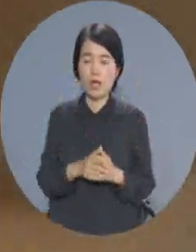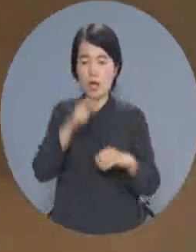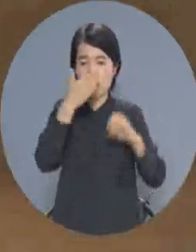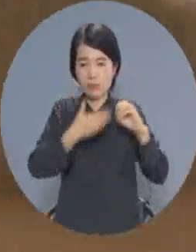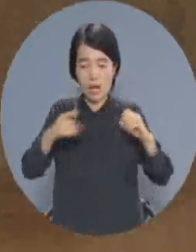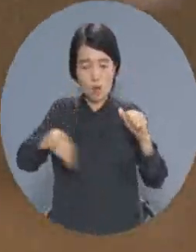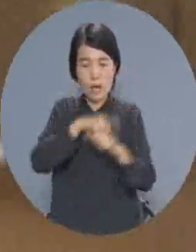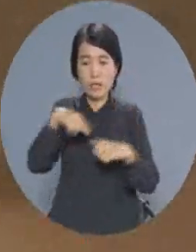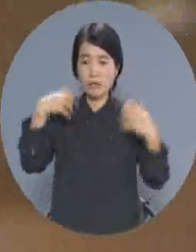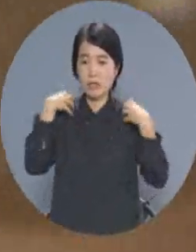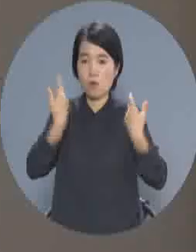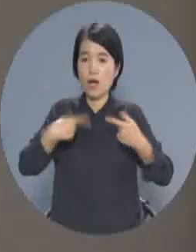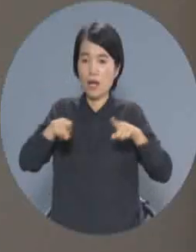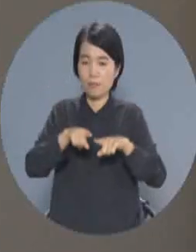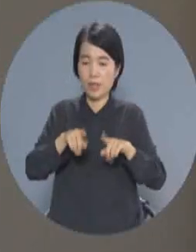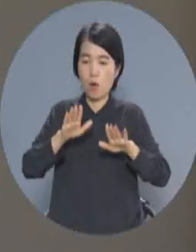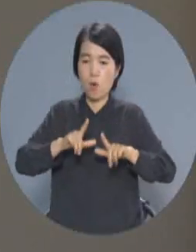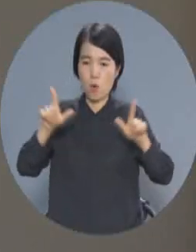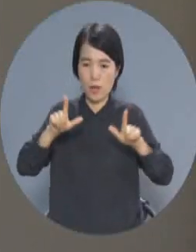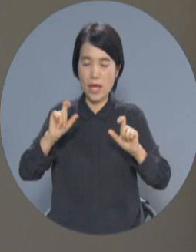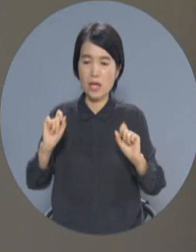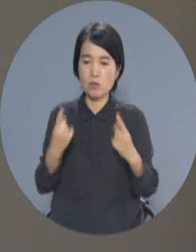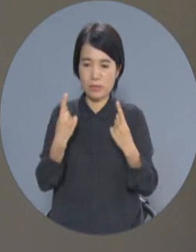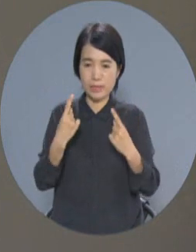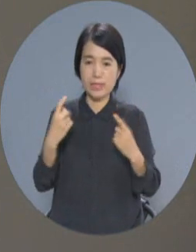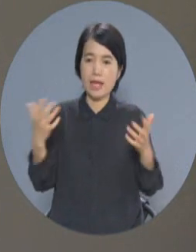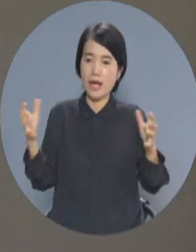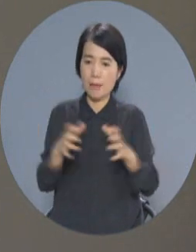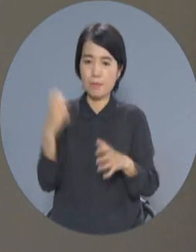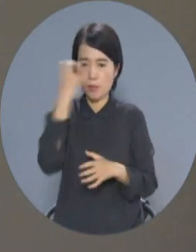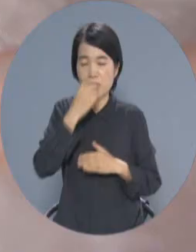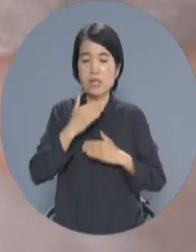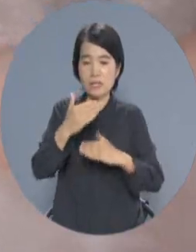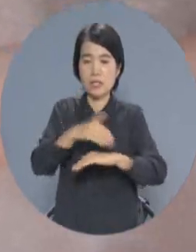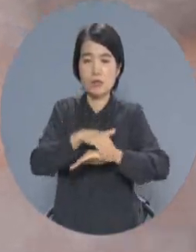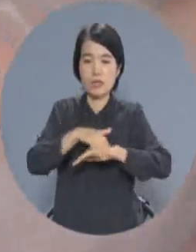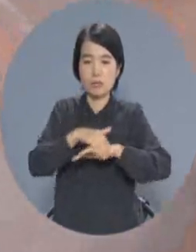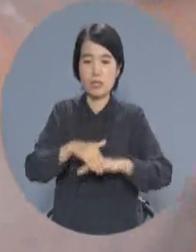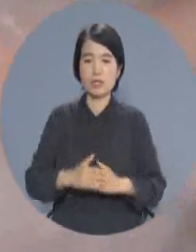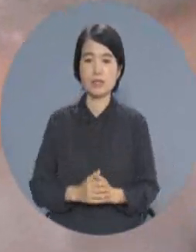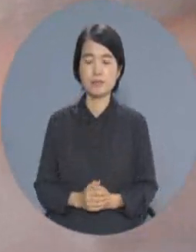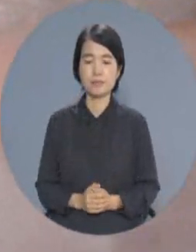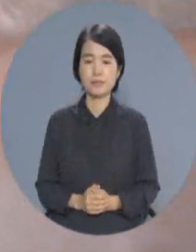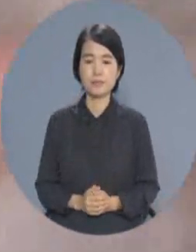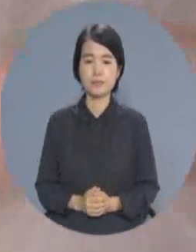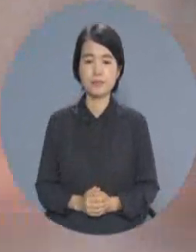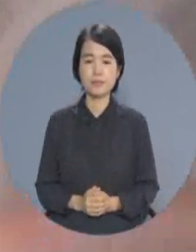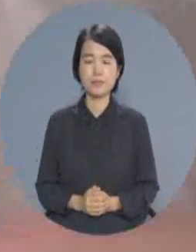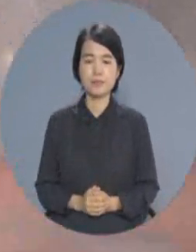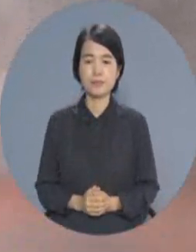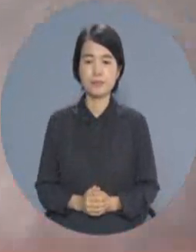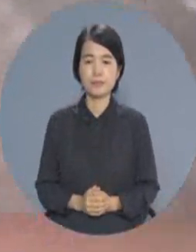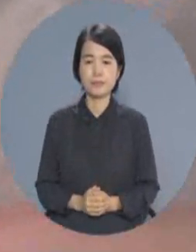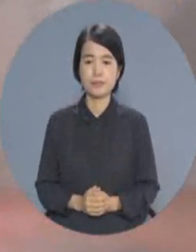영산강 유역환경청과 함께 올해 안으로 합동 검사를 진행할 계획입니다. MBC 뉴스 김담입니다.